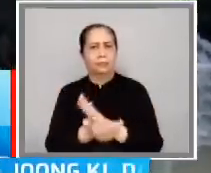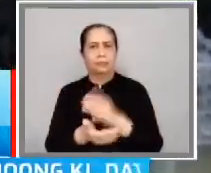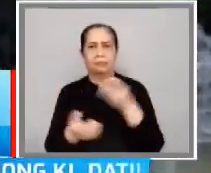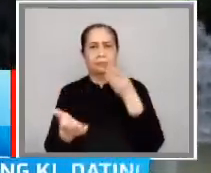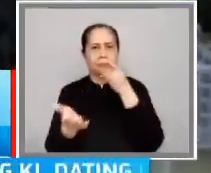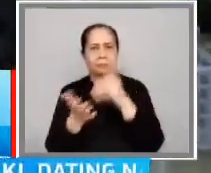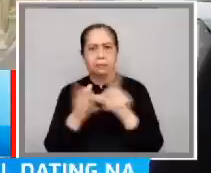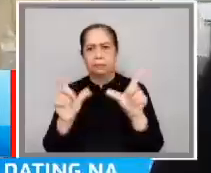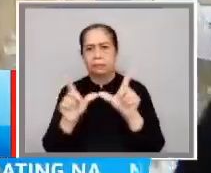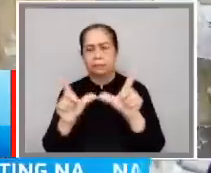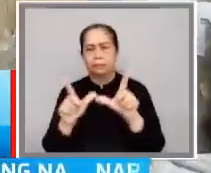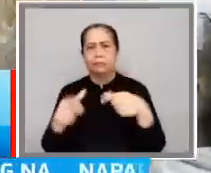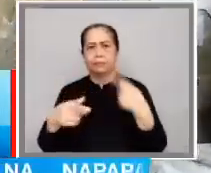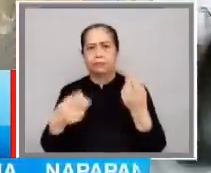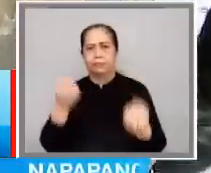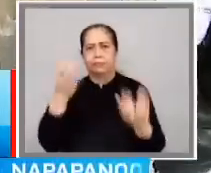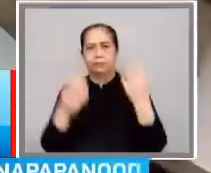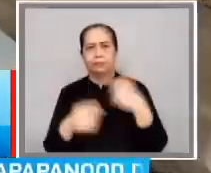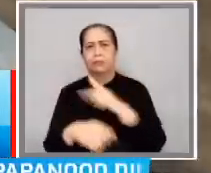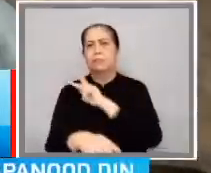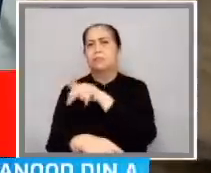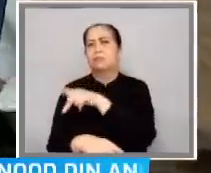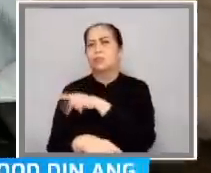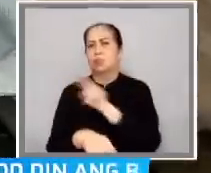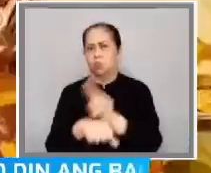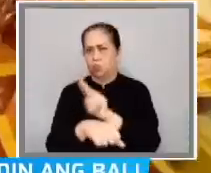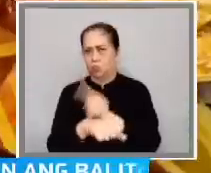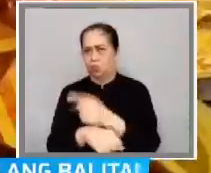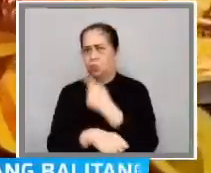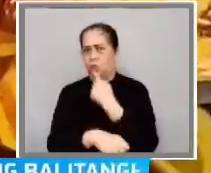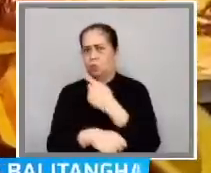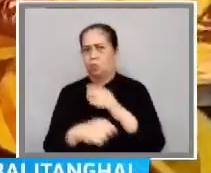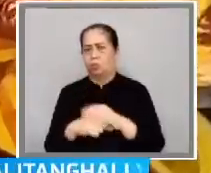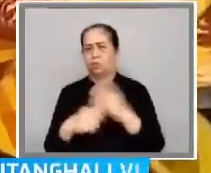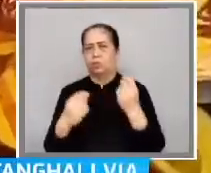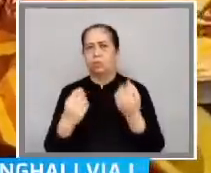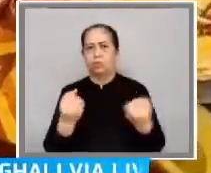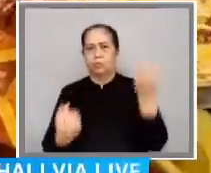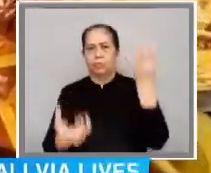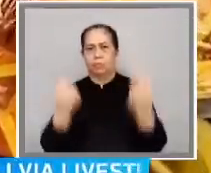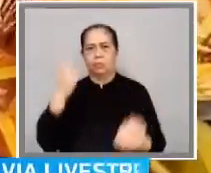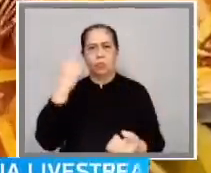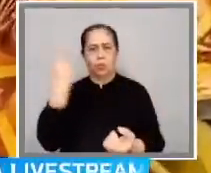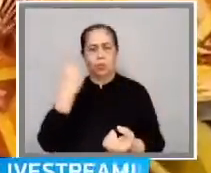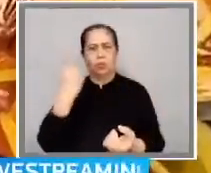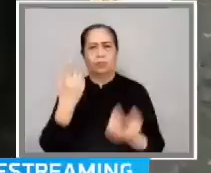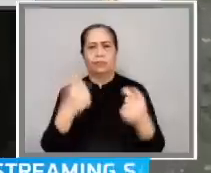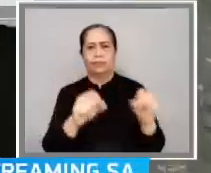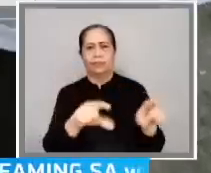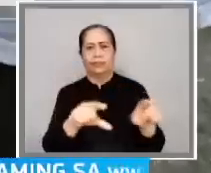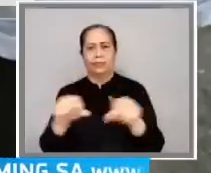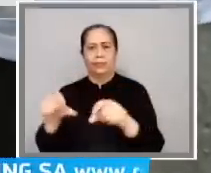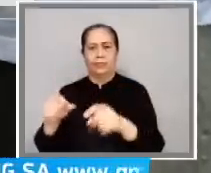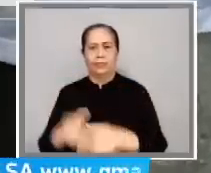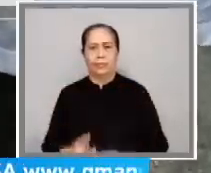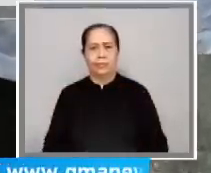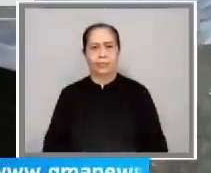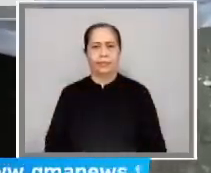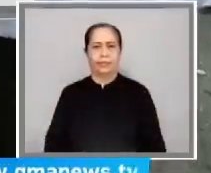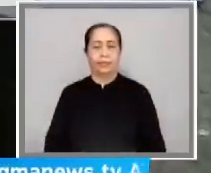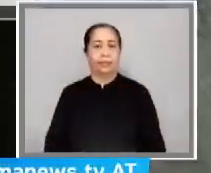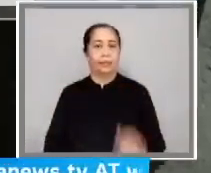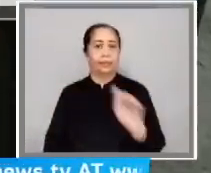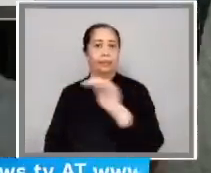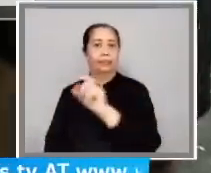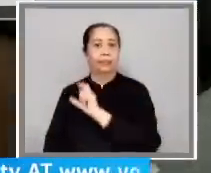paputok. Pero pang personal daw na gamit ang mga paputok at mga pailaw lang daw talaga ang kanilang ibinibenta. Panawagan ng mga pulis